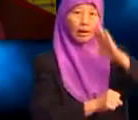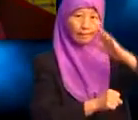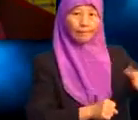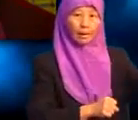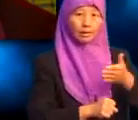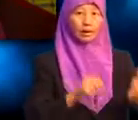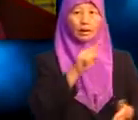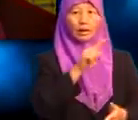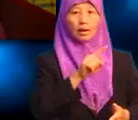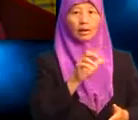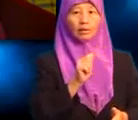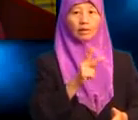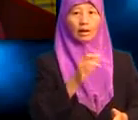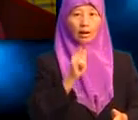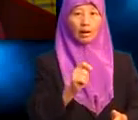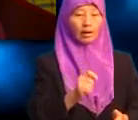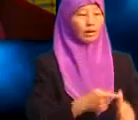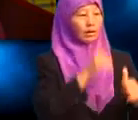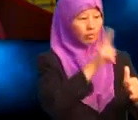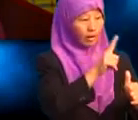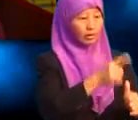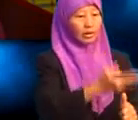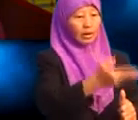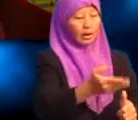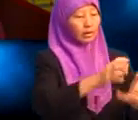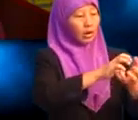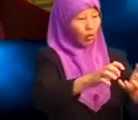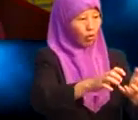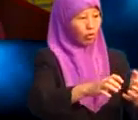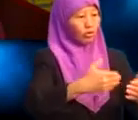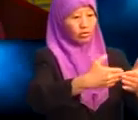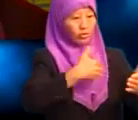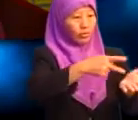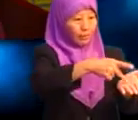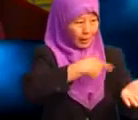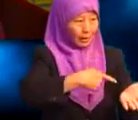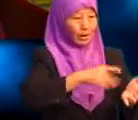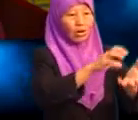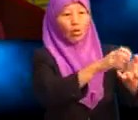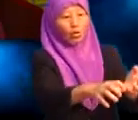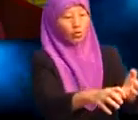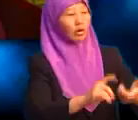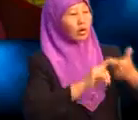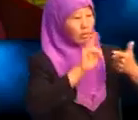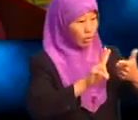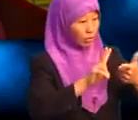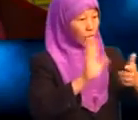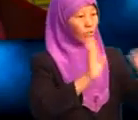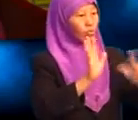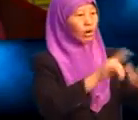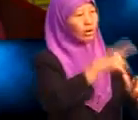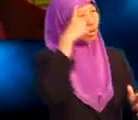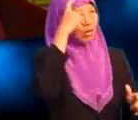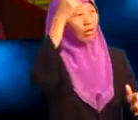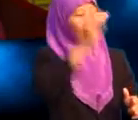kamu. Satu, harta itu rosak sebelum mampu membayar zakat. Dan keduanya, bukan kerana kecuaian